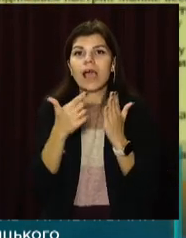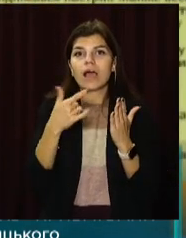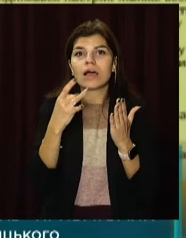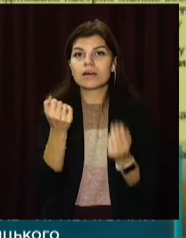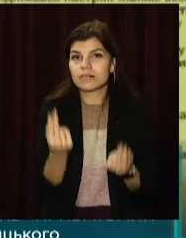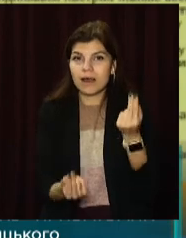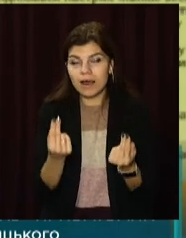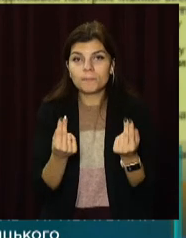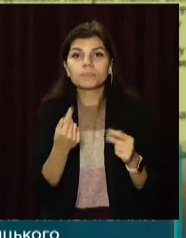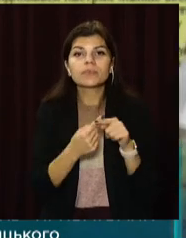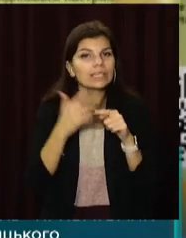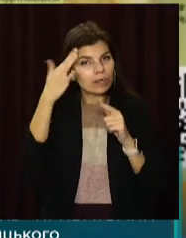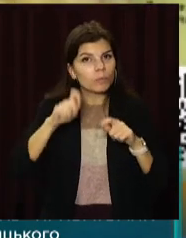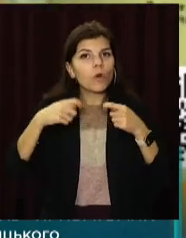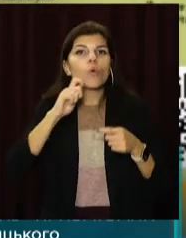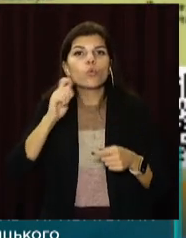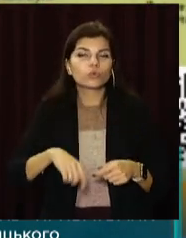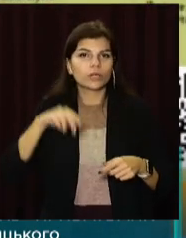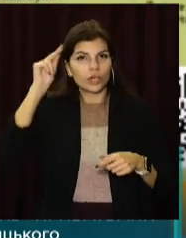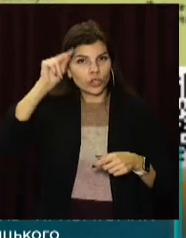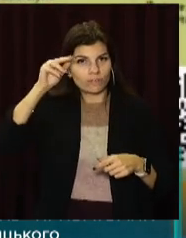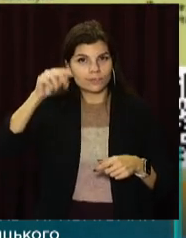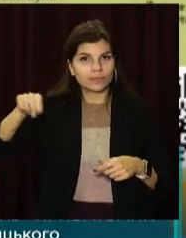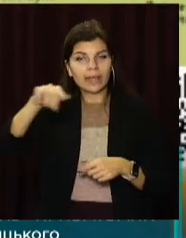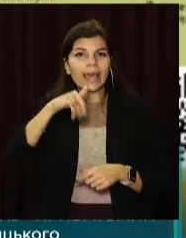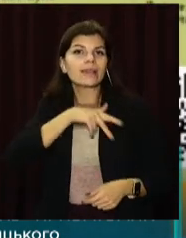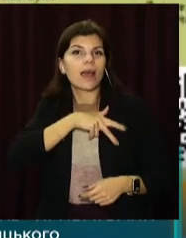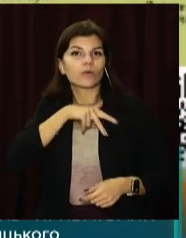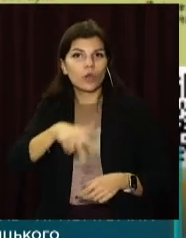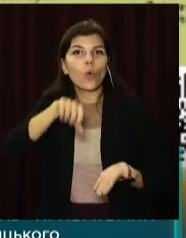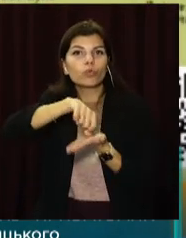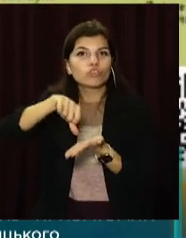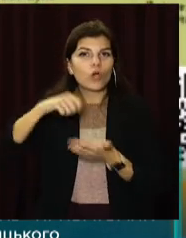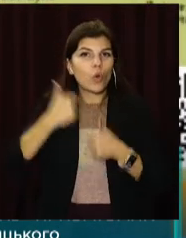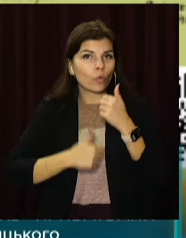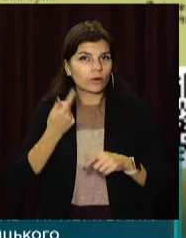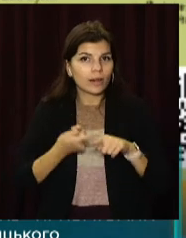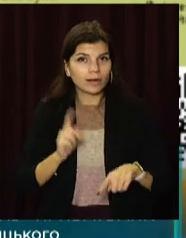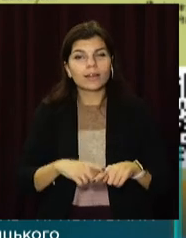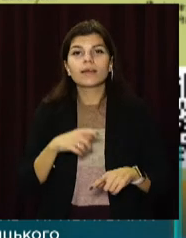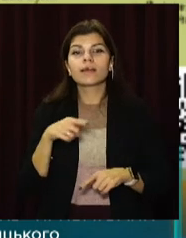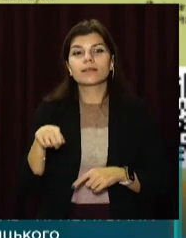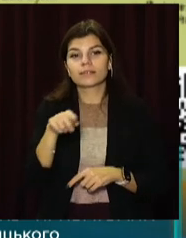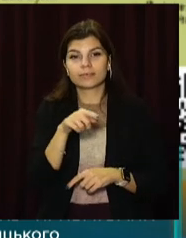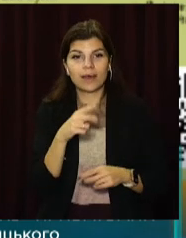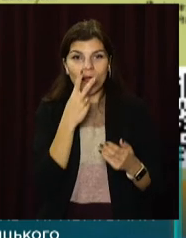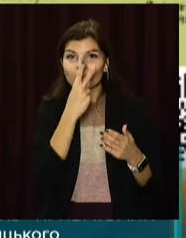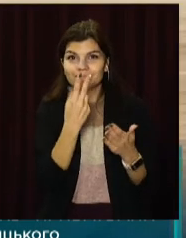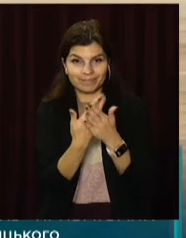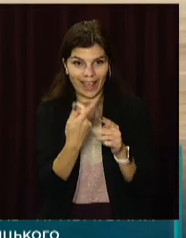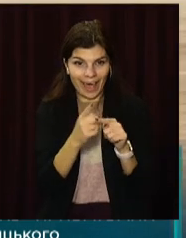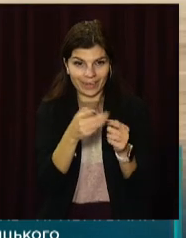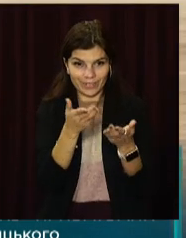яку планують передати в українські навчальні заклади та нагородити ними учасників конкурсу. Реквізити на ваших